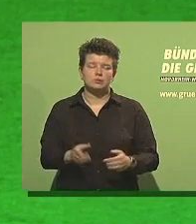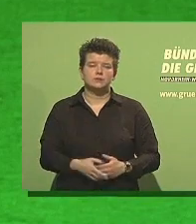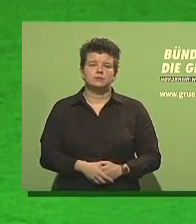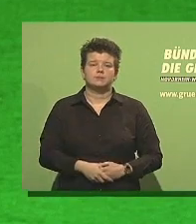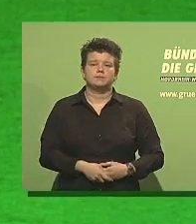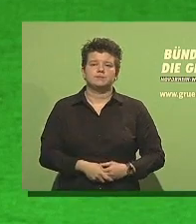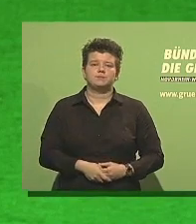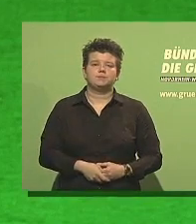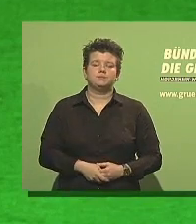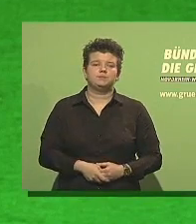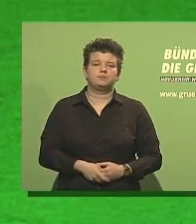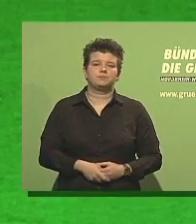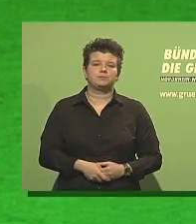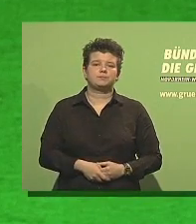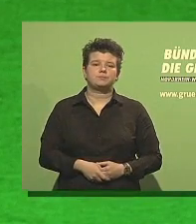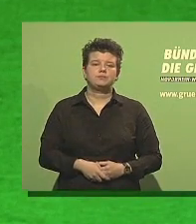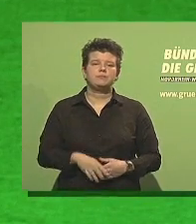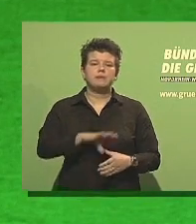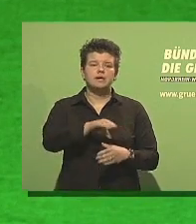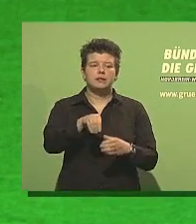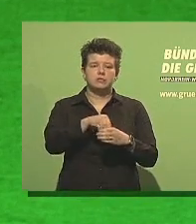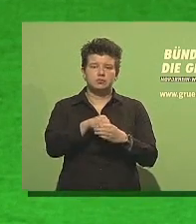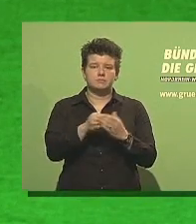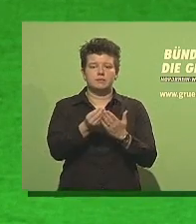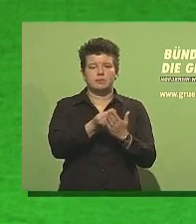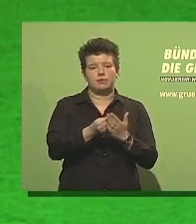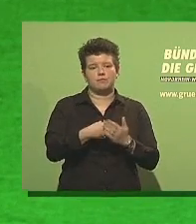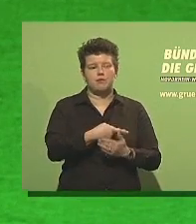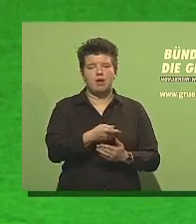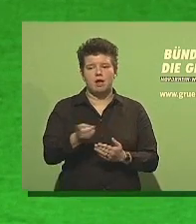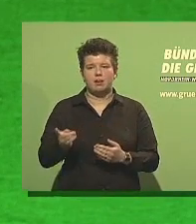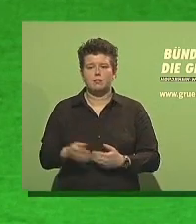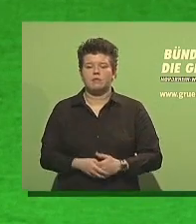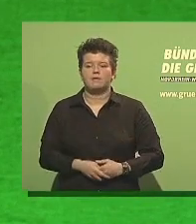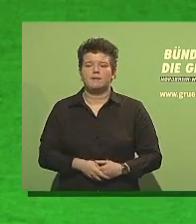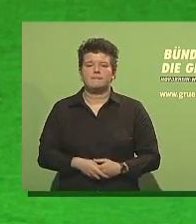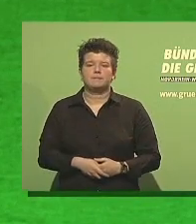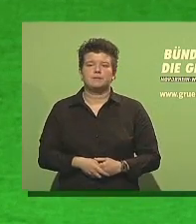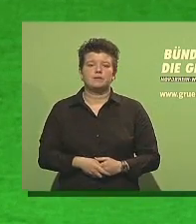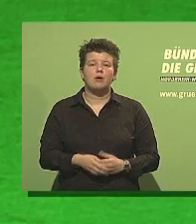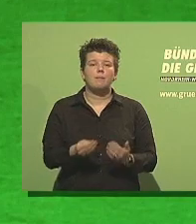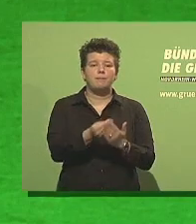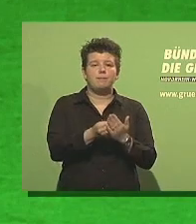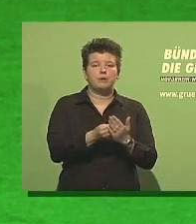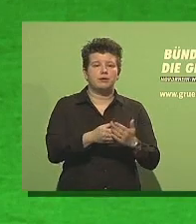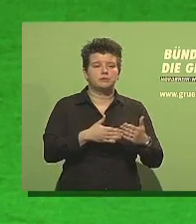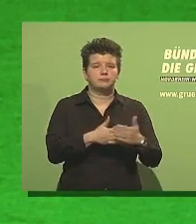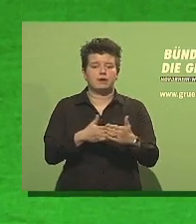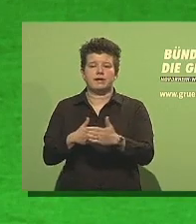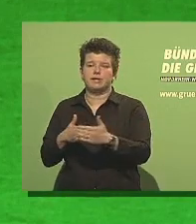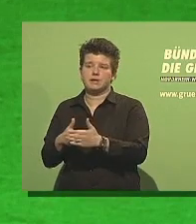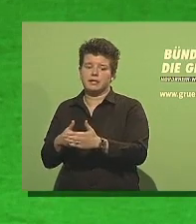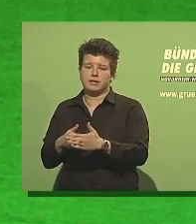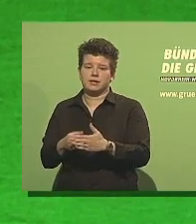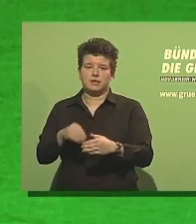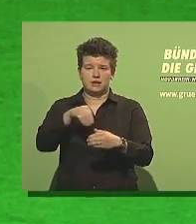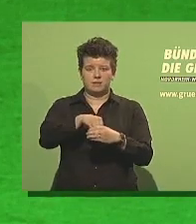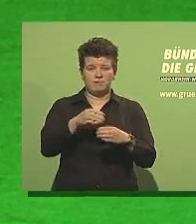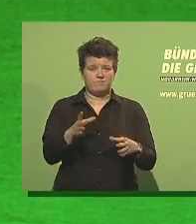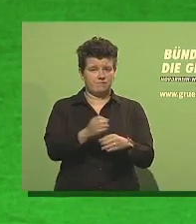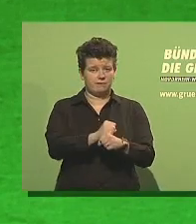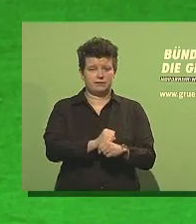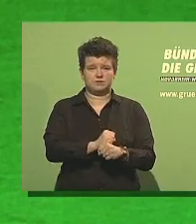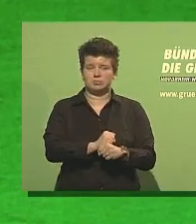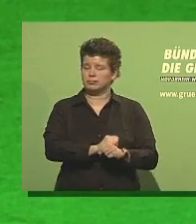Für inklusive Bildung statt Ausgrenzung. Bildungsbarrieren und Verbote haben in unserer Verfassung nichts verloren.